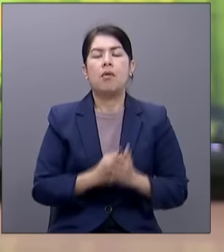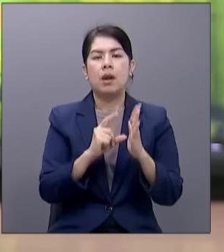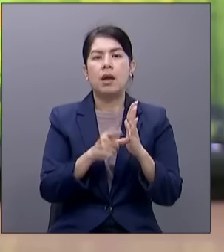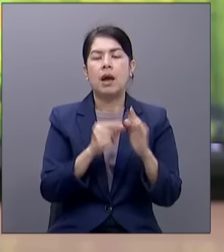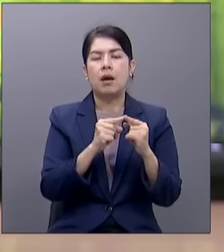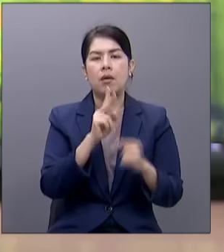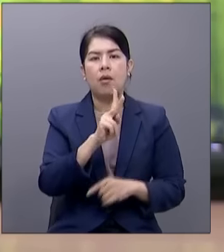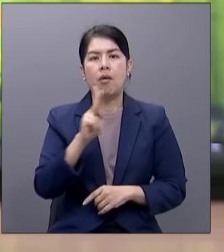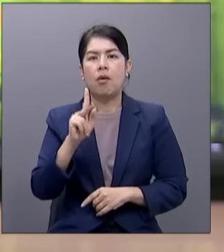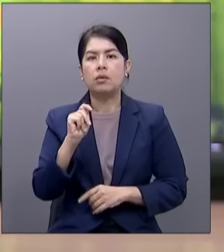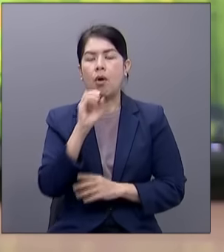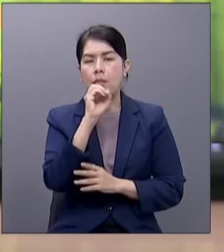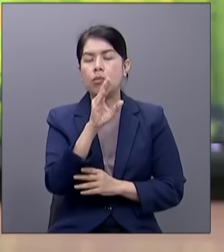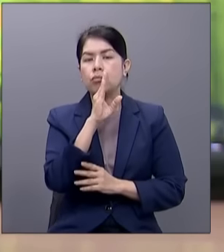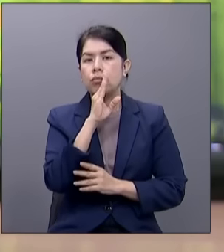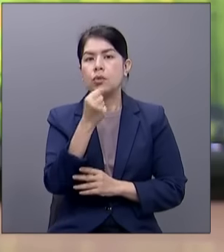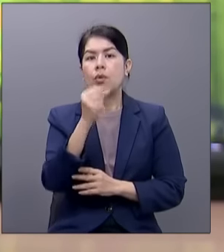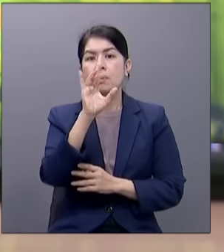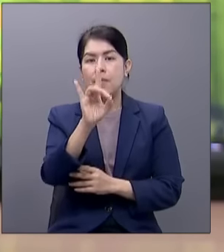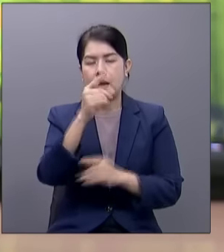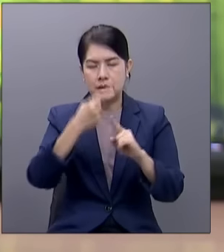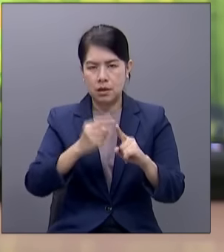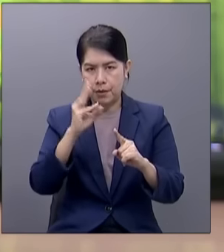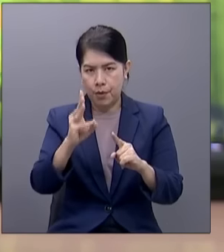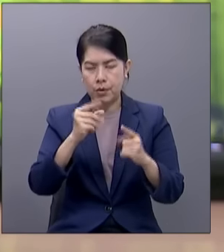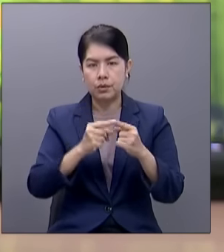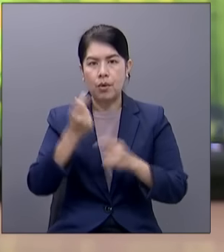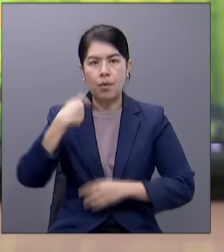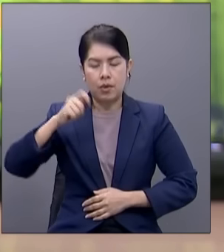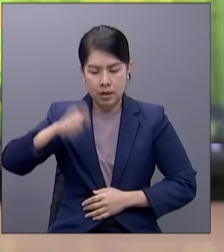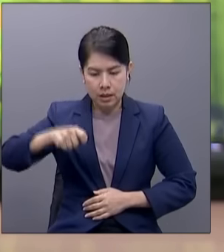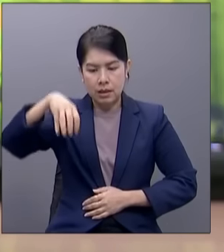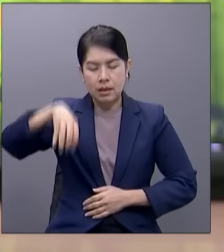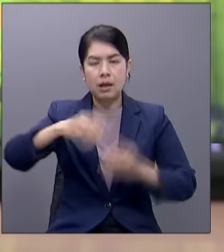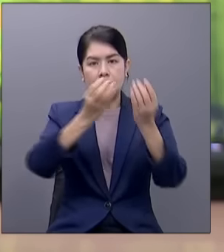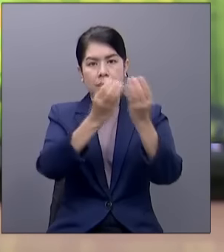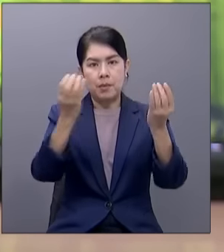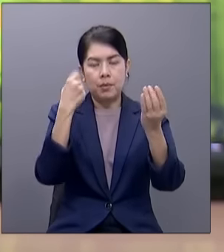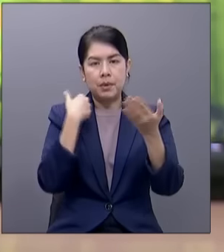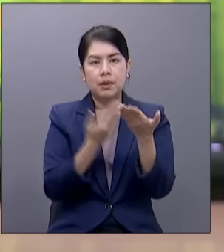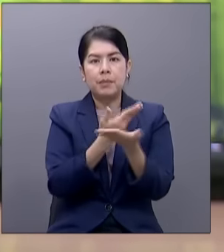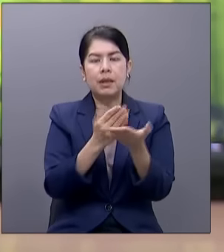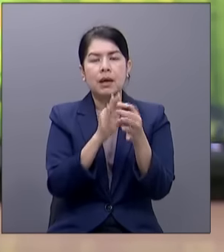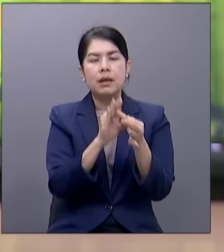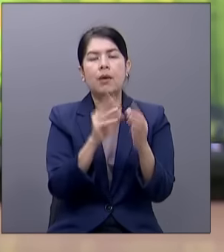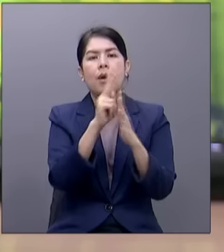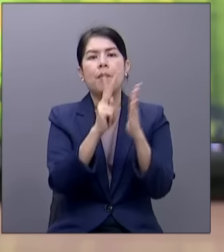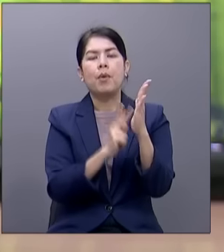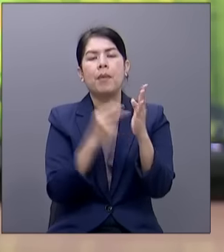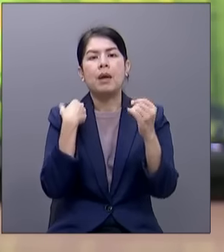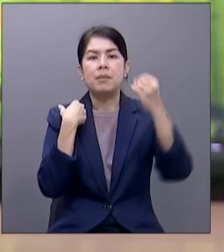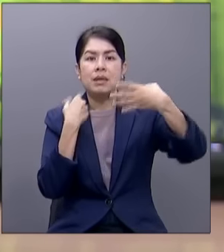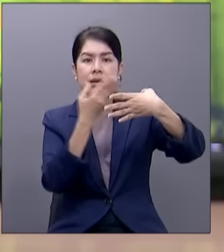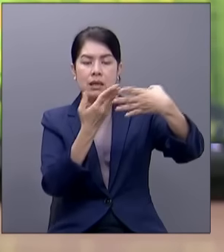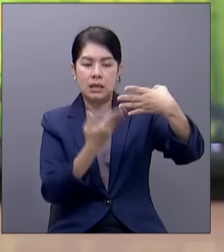าวันที่18มิถุนายนนี้นะคะศาลรัฐธรรมนูญวินิจฉัยว่ากฎหมายลูก4มาตราเกี่ยวกับการได้มาซึ่งสว.นั้นขัดต่อรัฐธรร